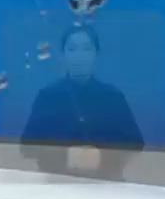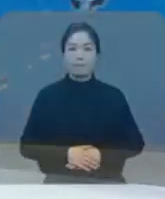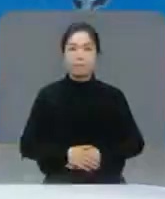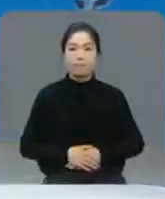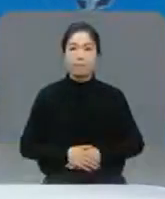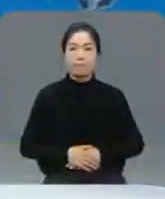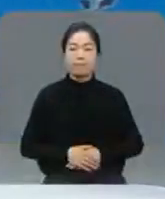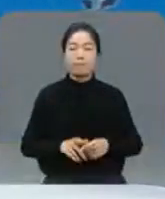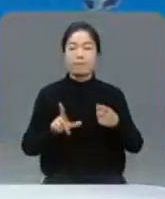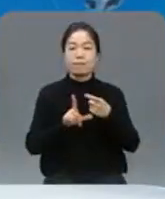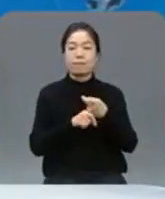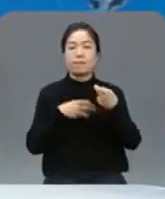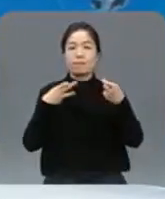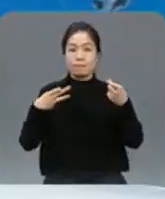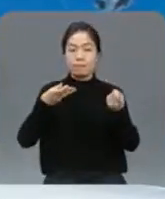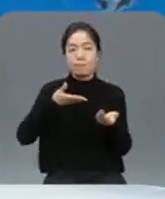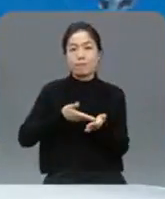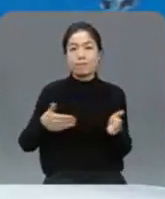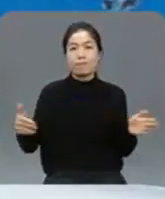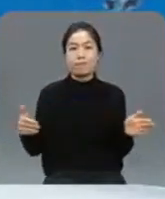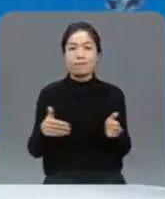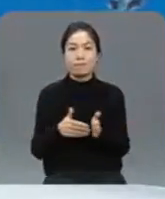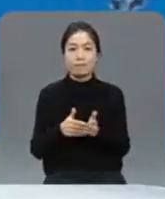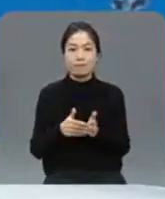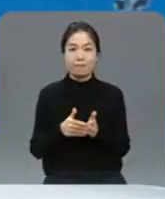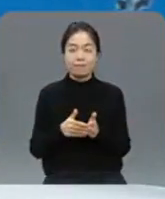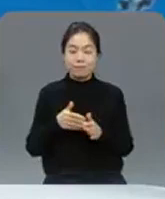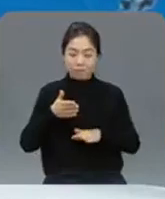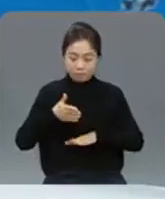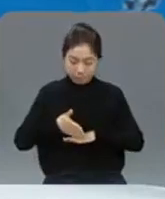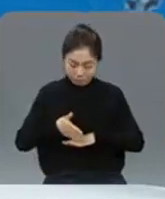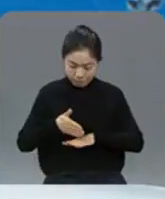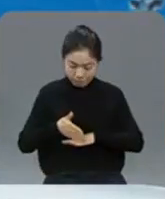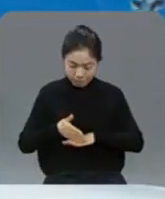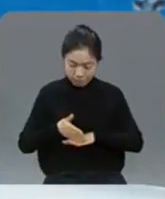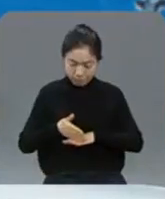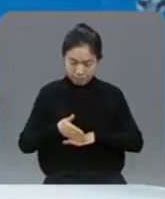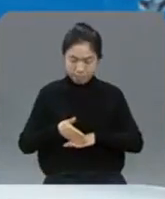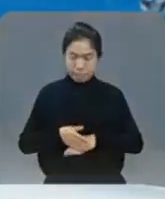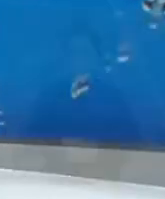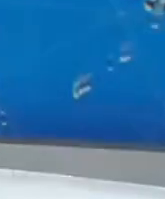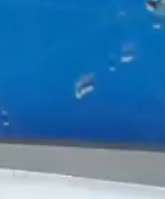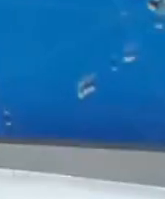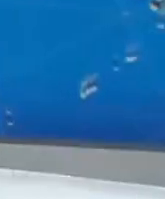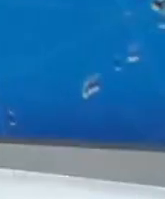날씨였습니다 11월 13일 뉴스 광장 마칩니다 시청해 주신 여러분